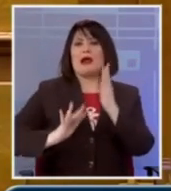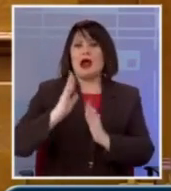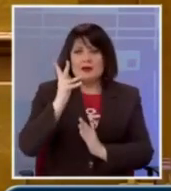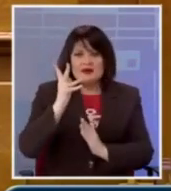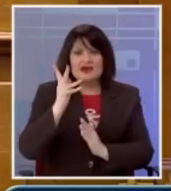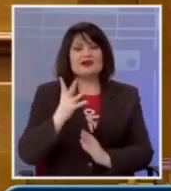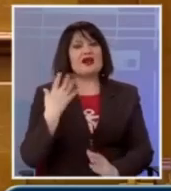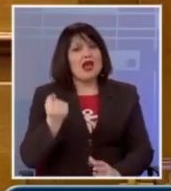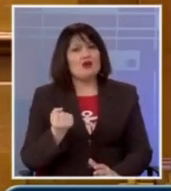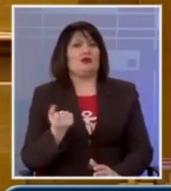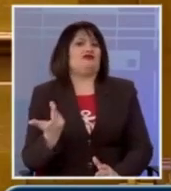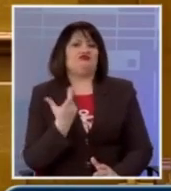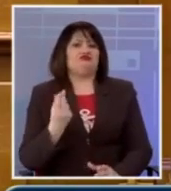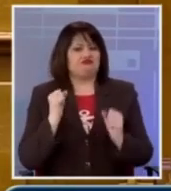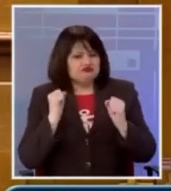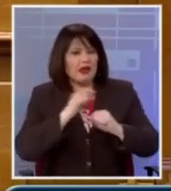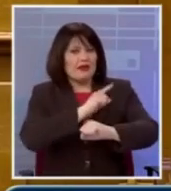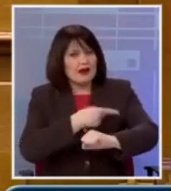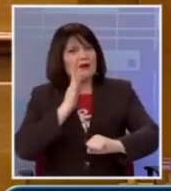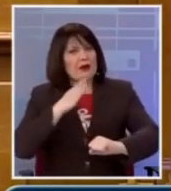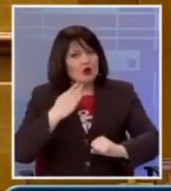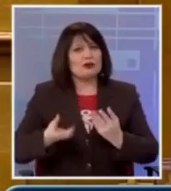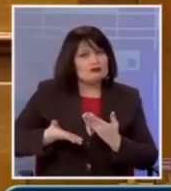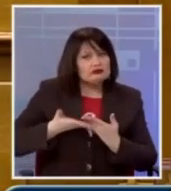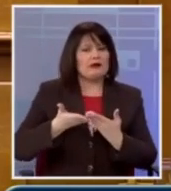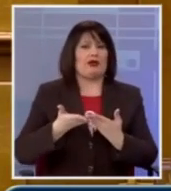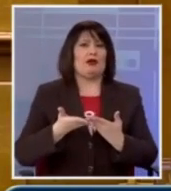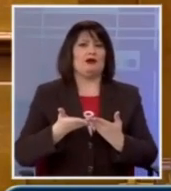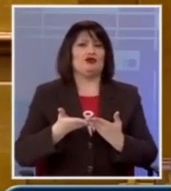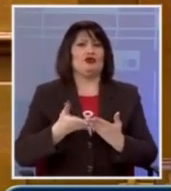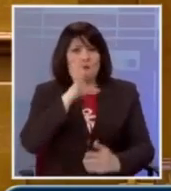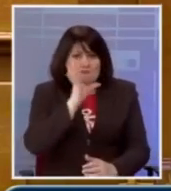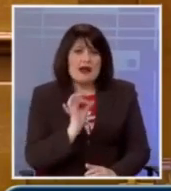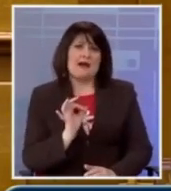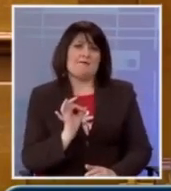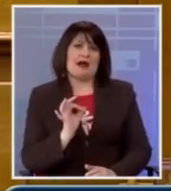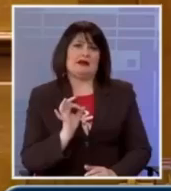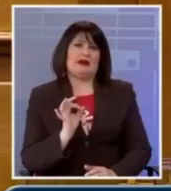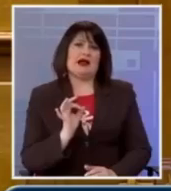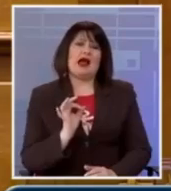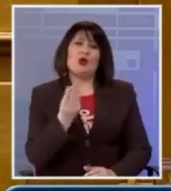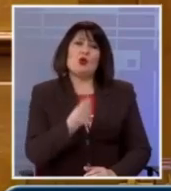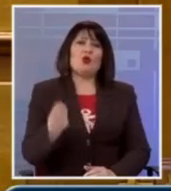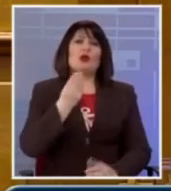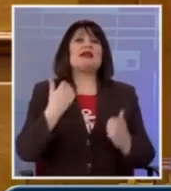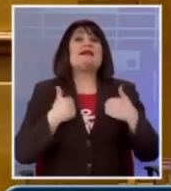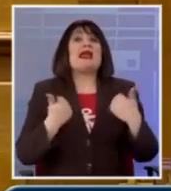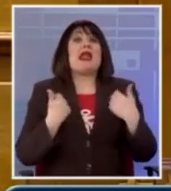έχουν υπόσταση και δίνουν πραγματικό κίνητρο πρωτίστως σε νεανικές,